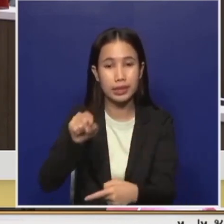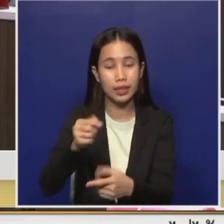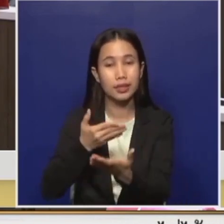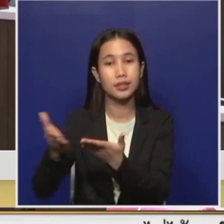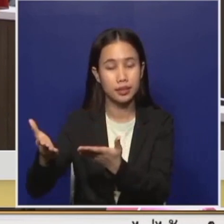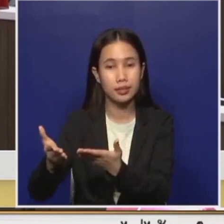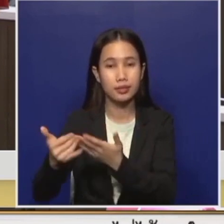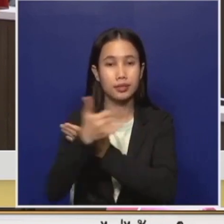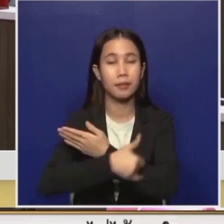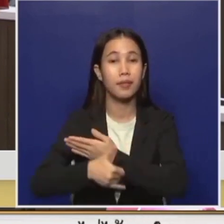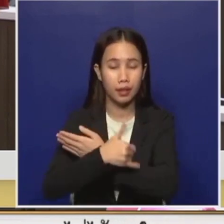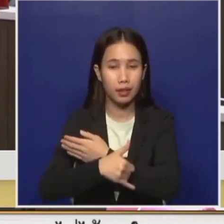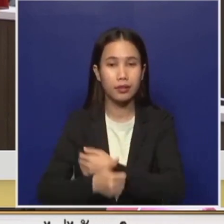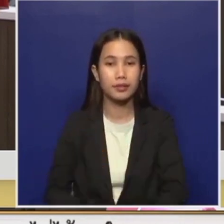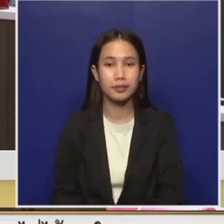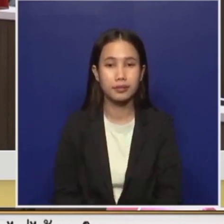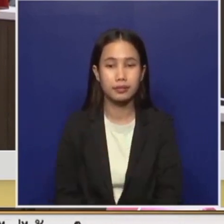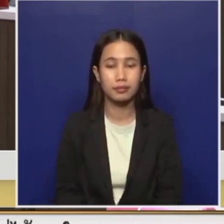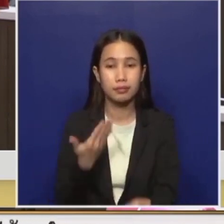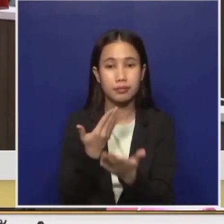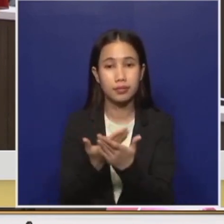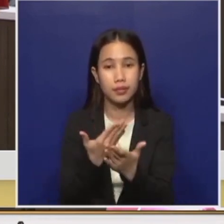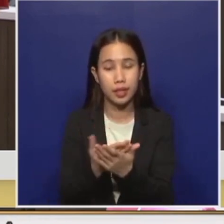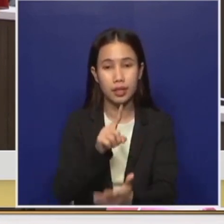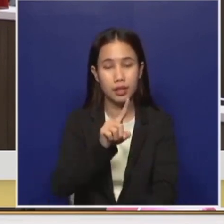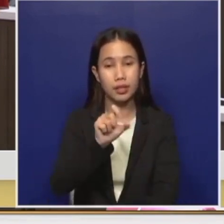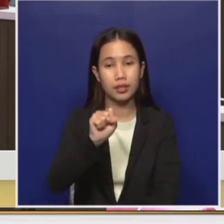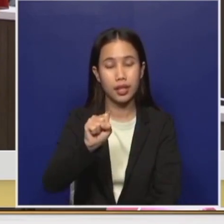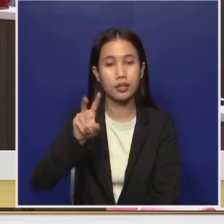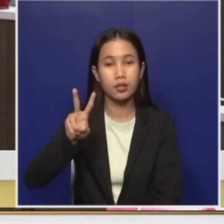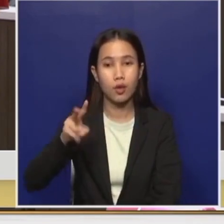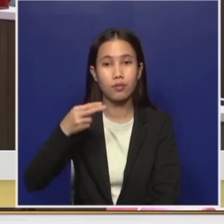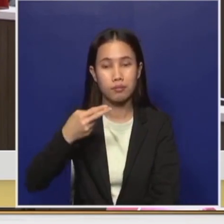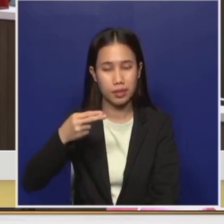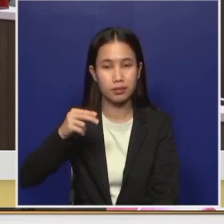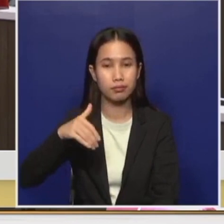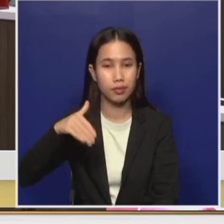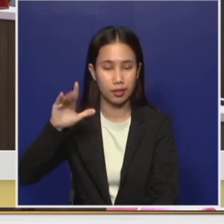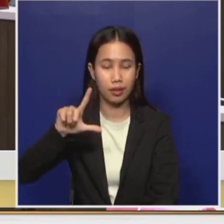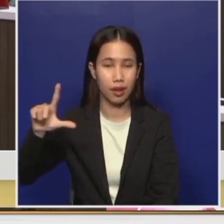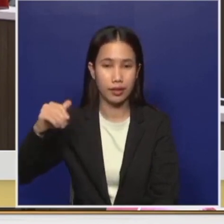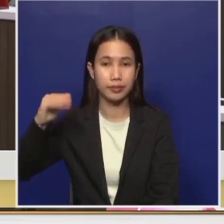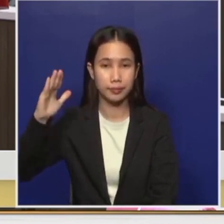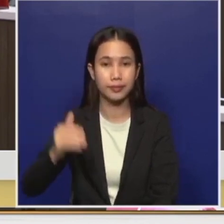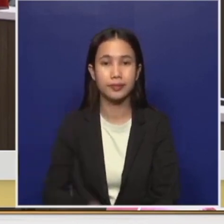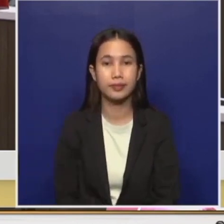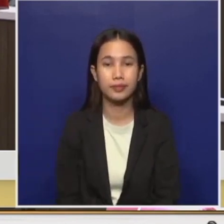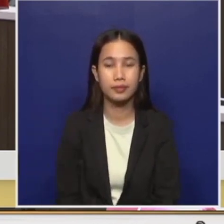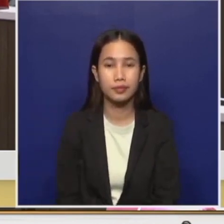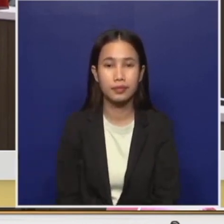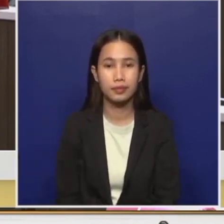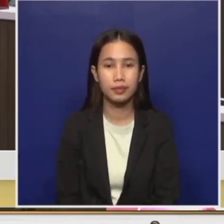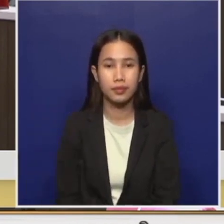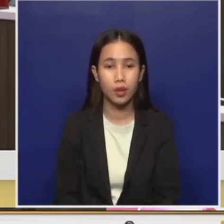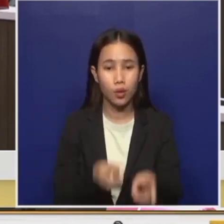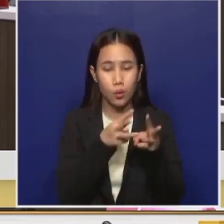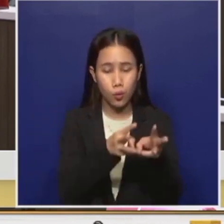ศมูลค่า 1,2,000 ล้านท่มาท่ครับกลไก่